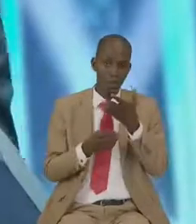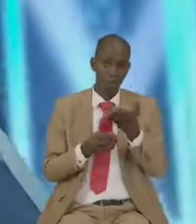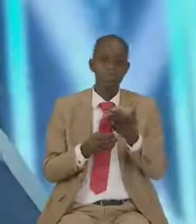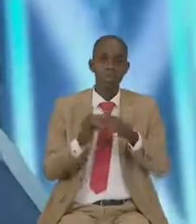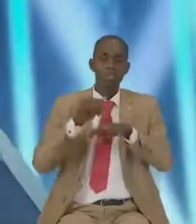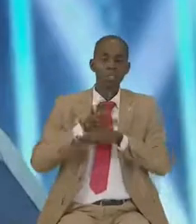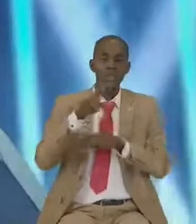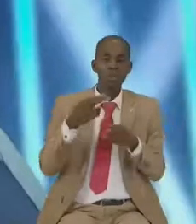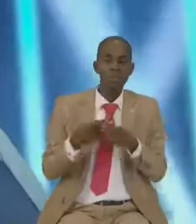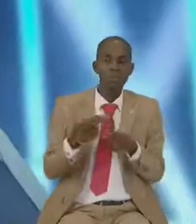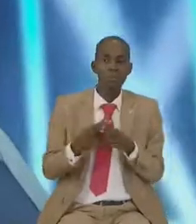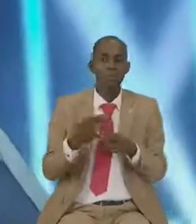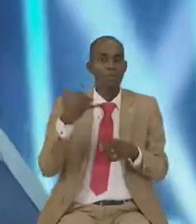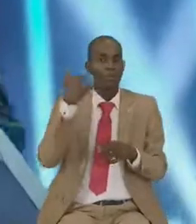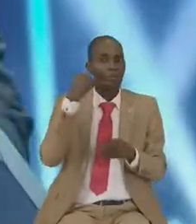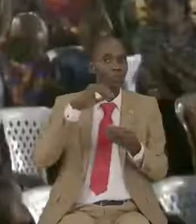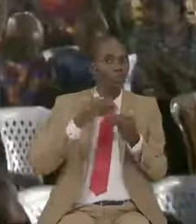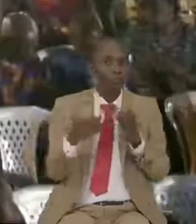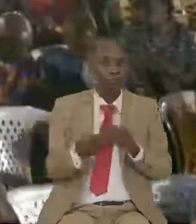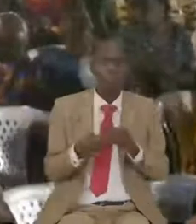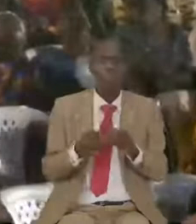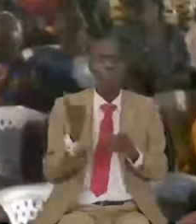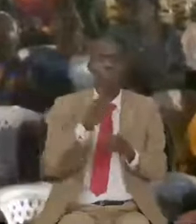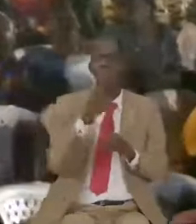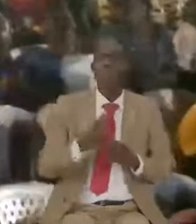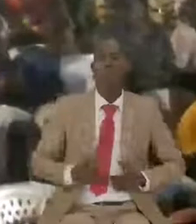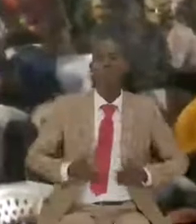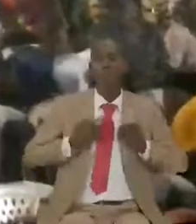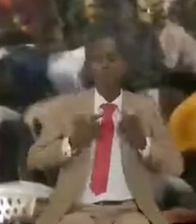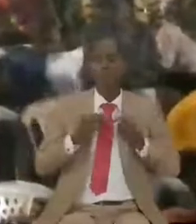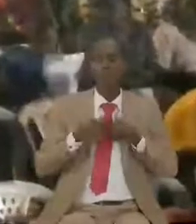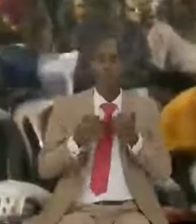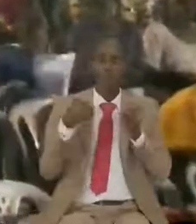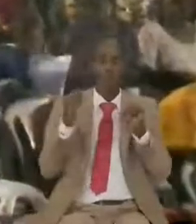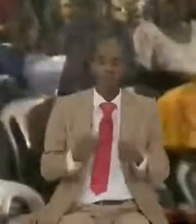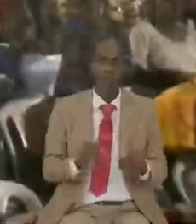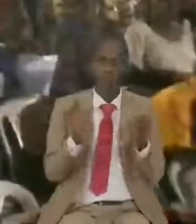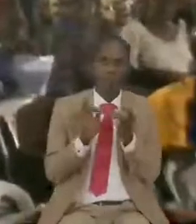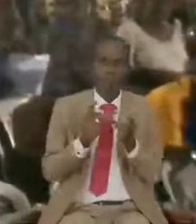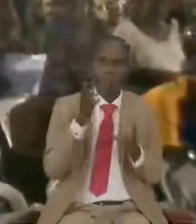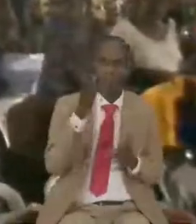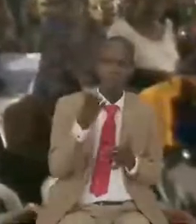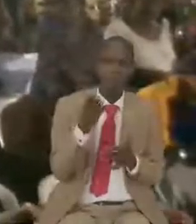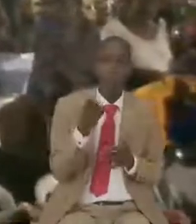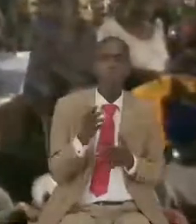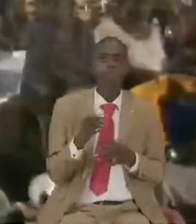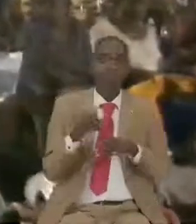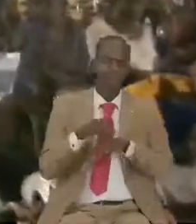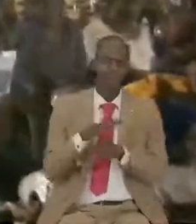la radio ou bien vous avez suivi ceci sur les réseaux sociaux et tu aimerais nous envoyer